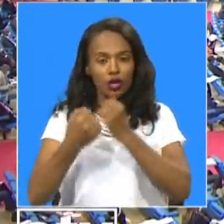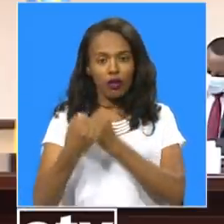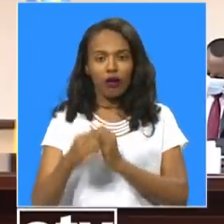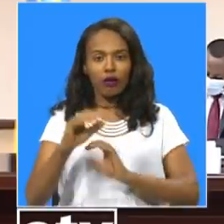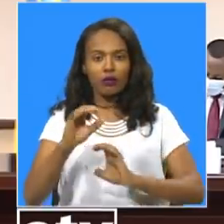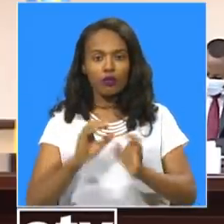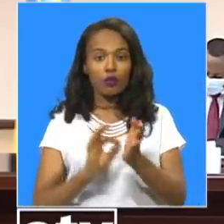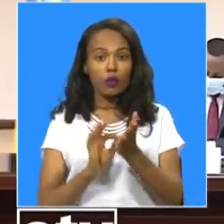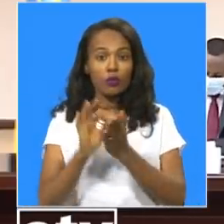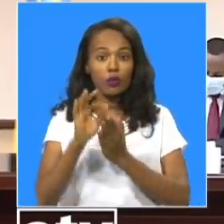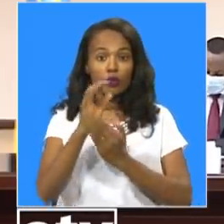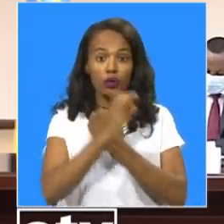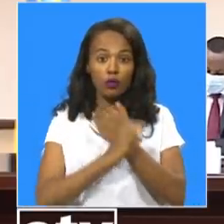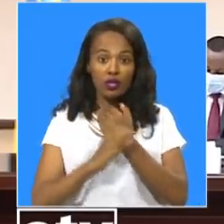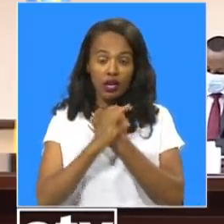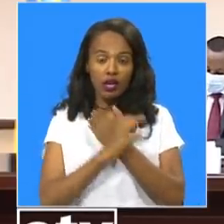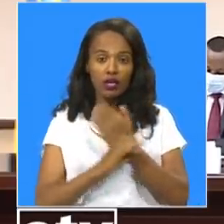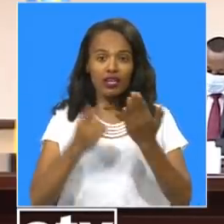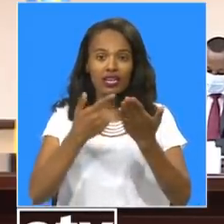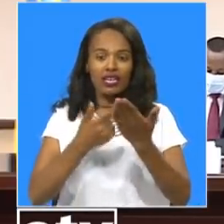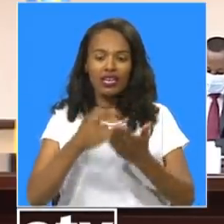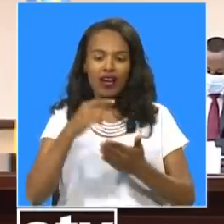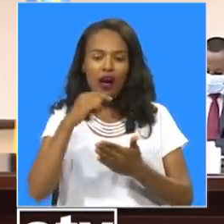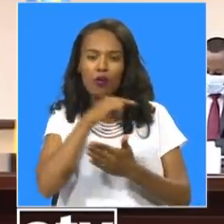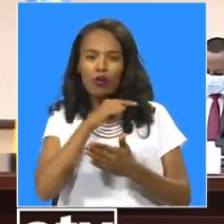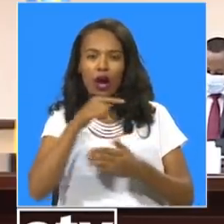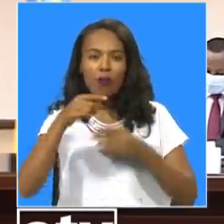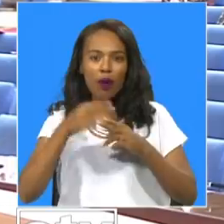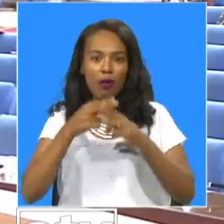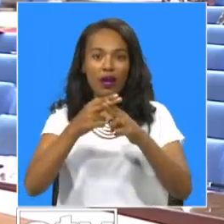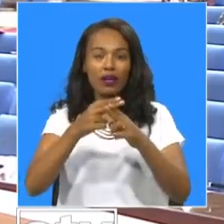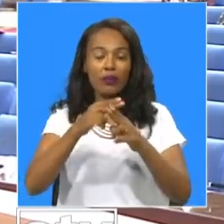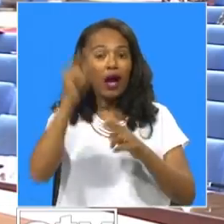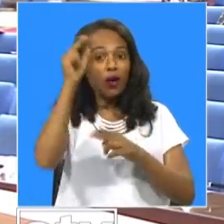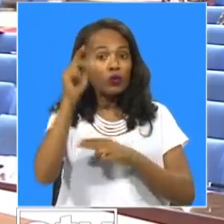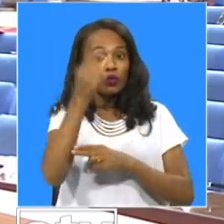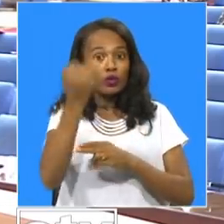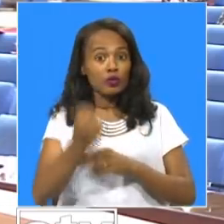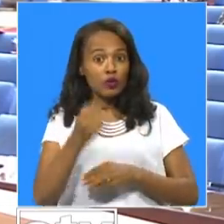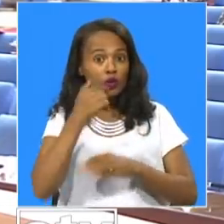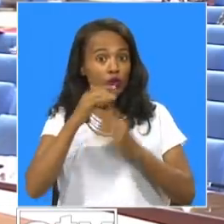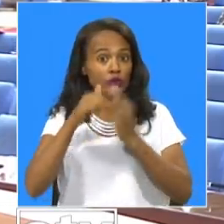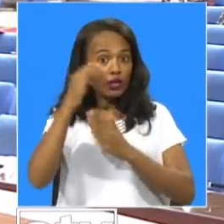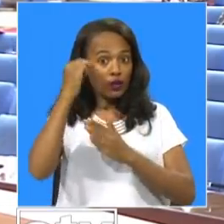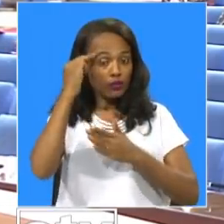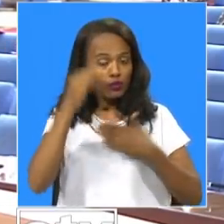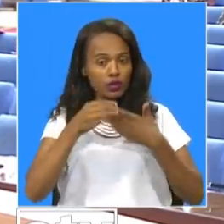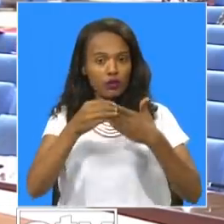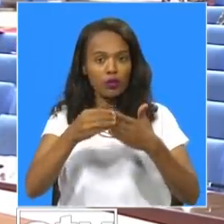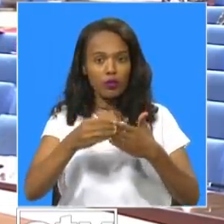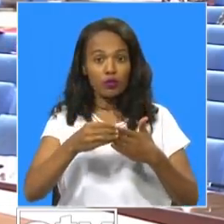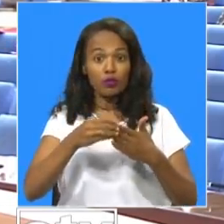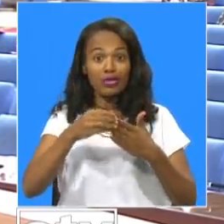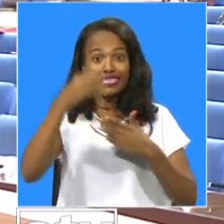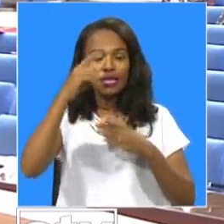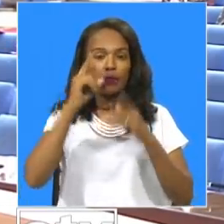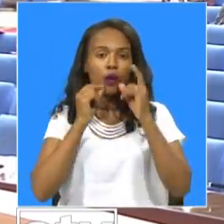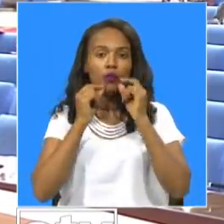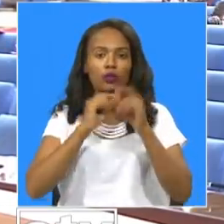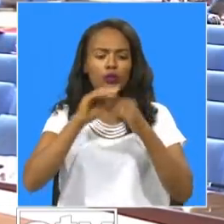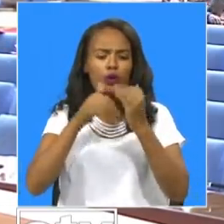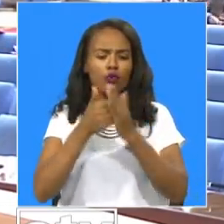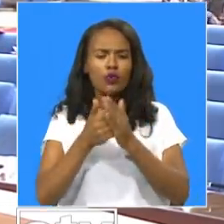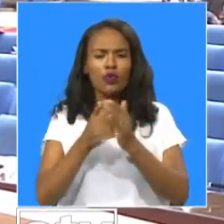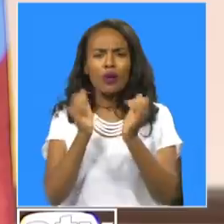ተደርጎ በሚቆጠርበት ሀገር የሃጉላ አባባል ባህል ሆኖ ተቀርጿል ያሉት ጠቅላይ ሚኒስትሩ የሚመሩት መንግስት የሚያሙትን ሁሉ ለማሰር